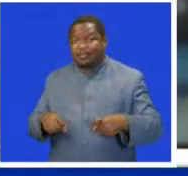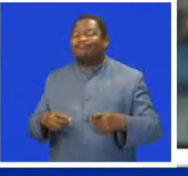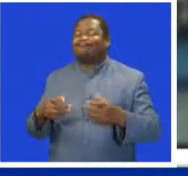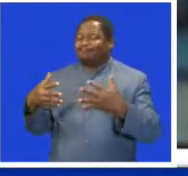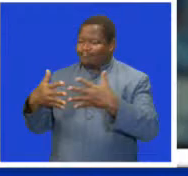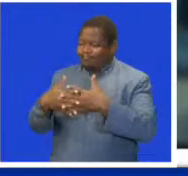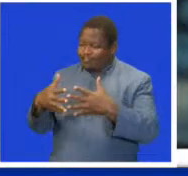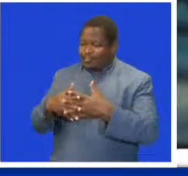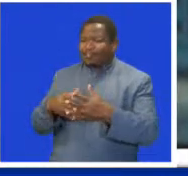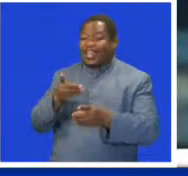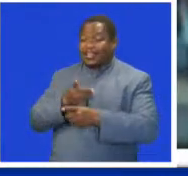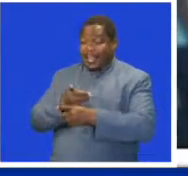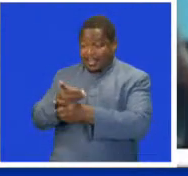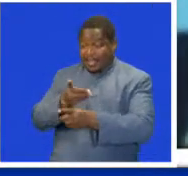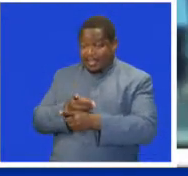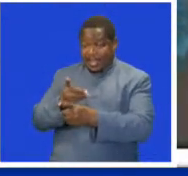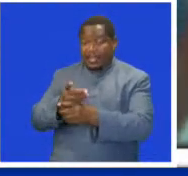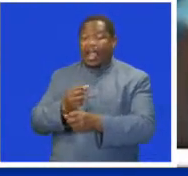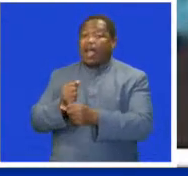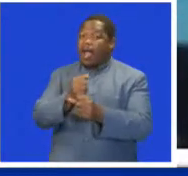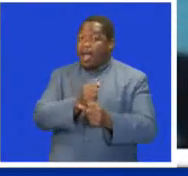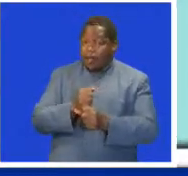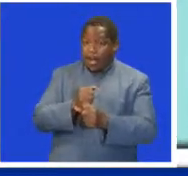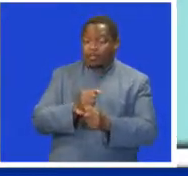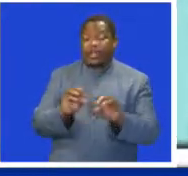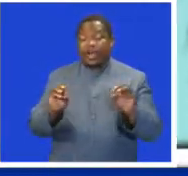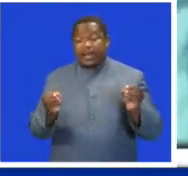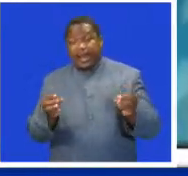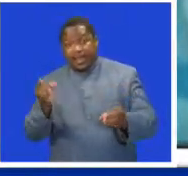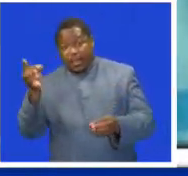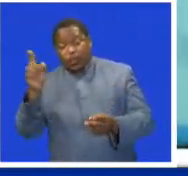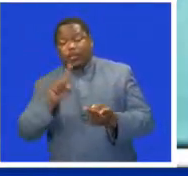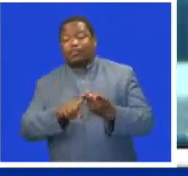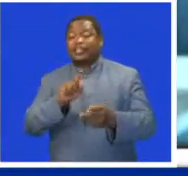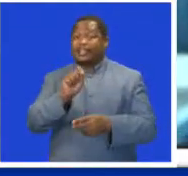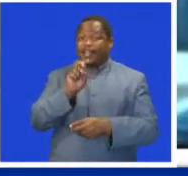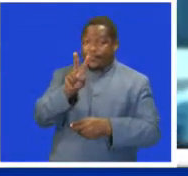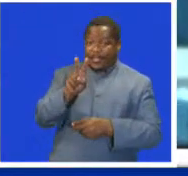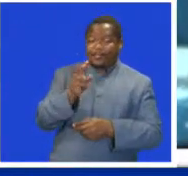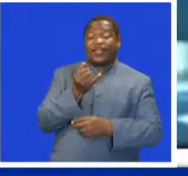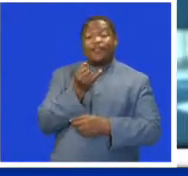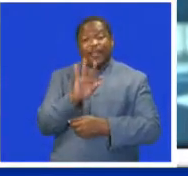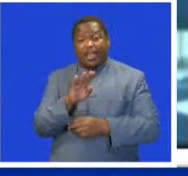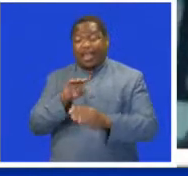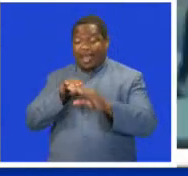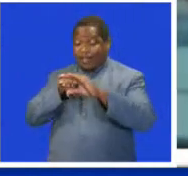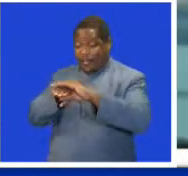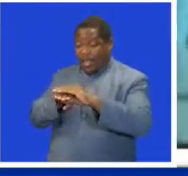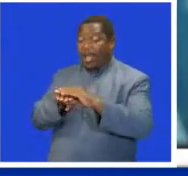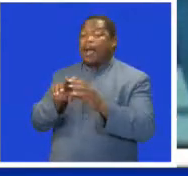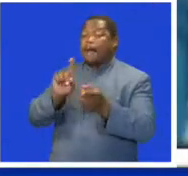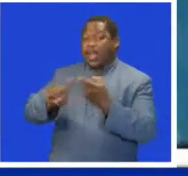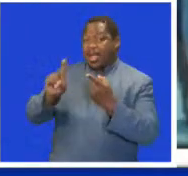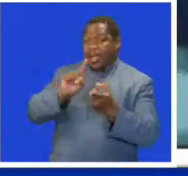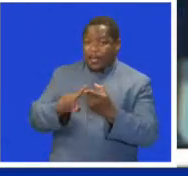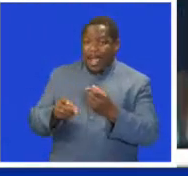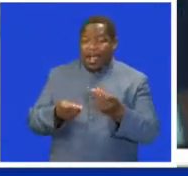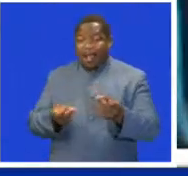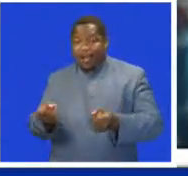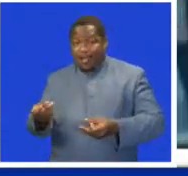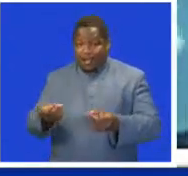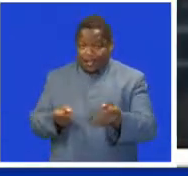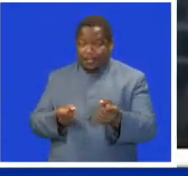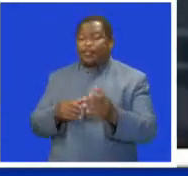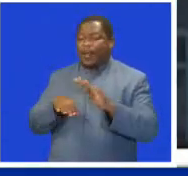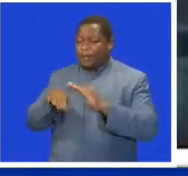kwama royalties lekuyimali lebhadalwa imisakato uma isebenzisa noma idlala tingoma tabo ukuthi isebendwe